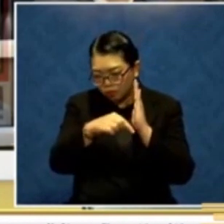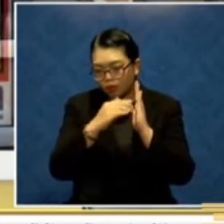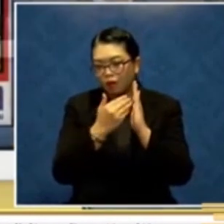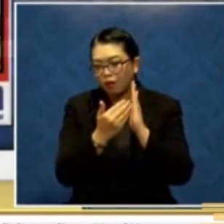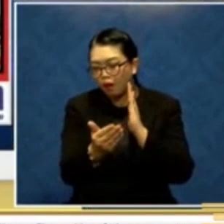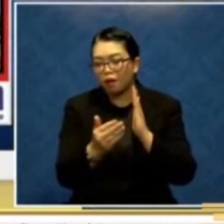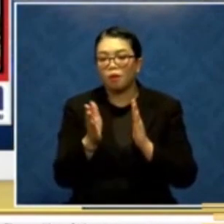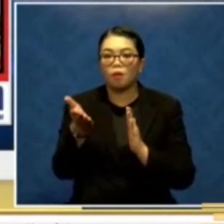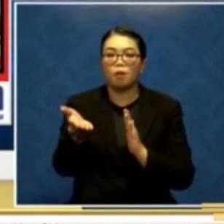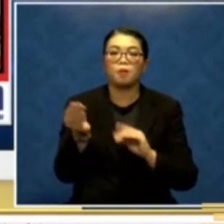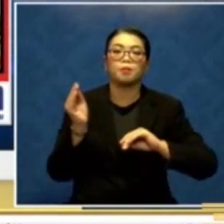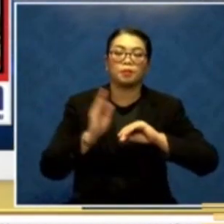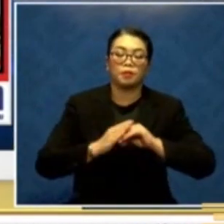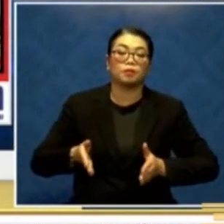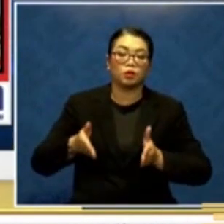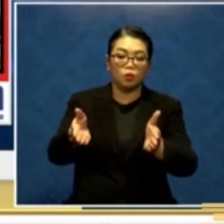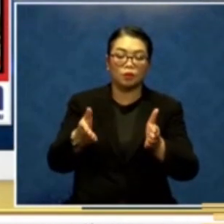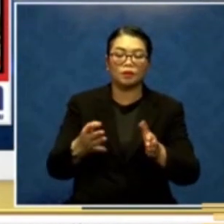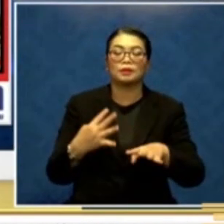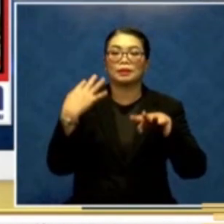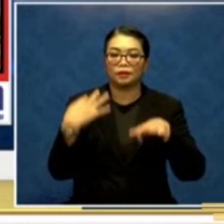จึงขอถนนสี่เลน